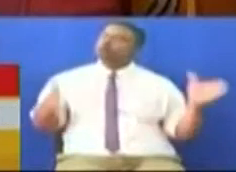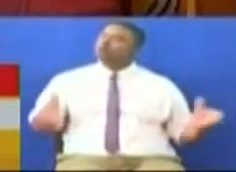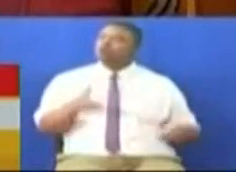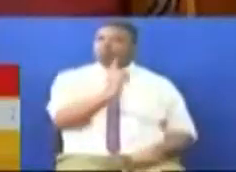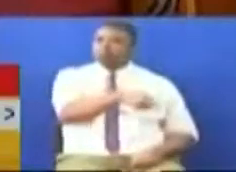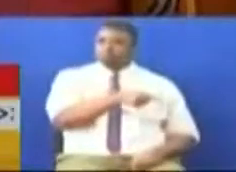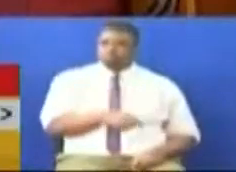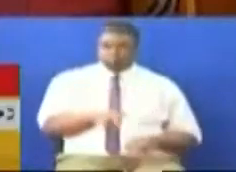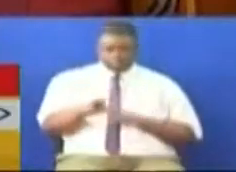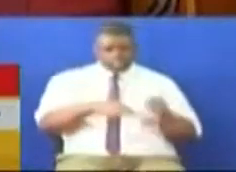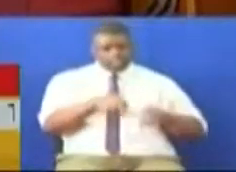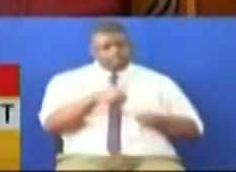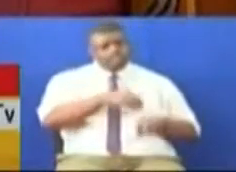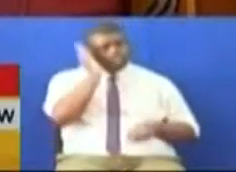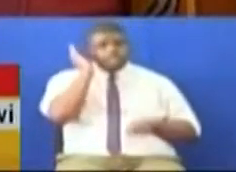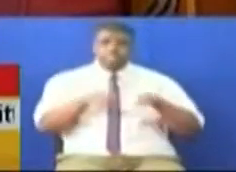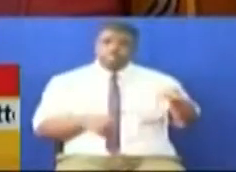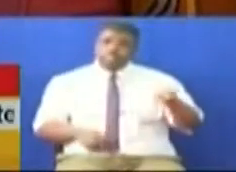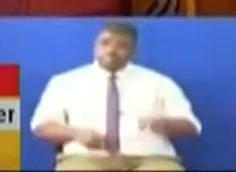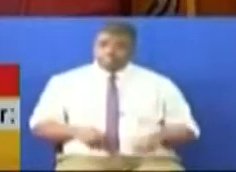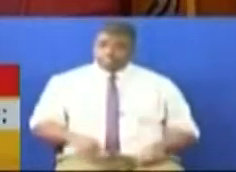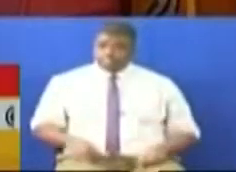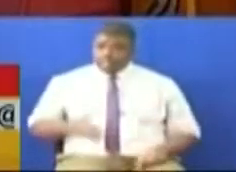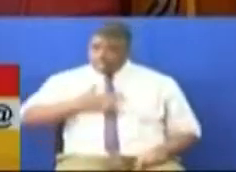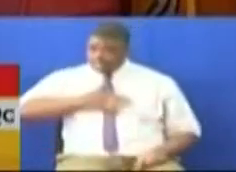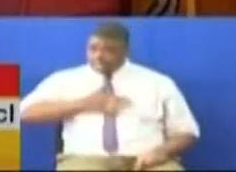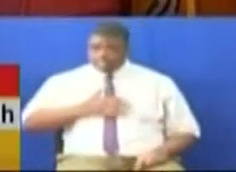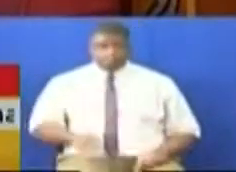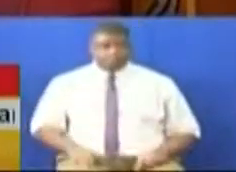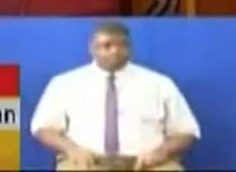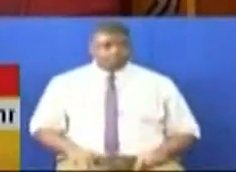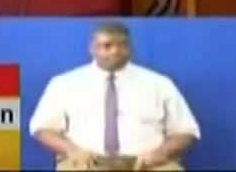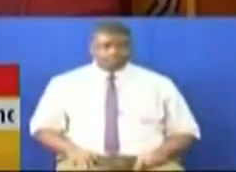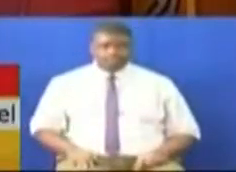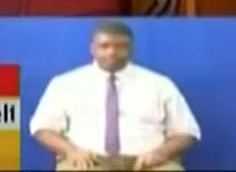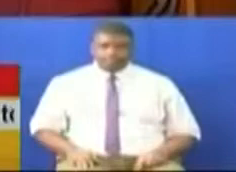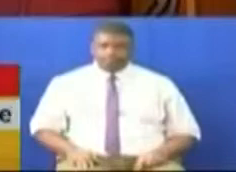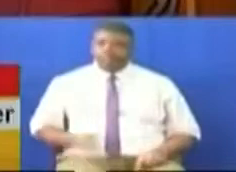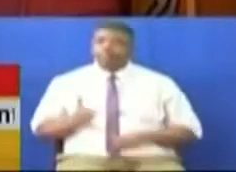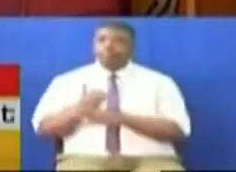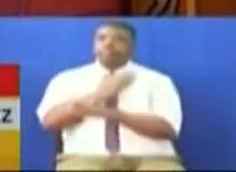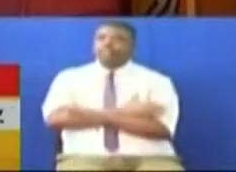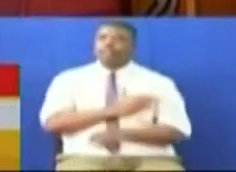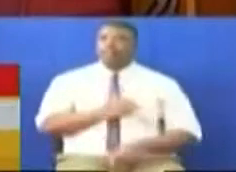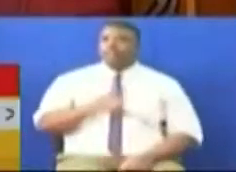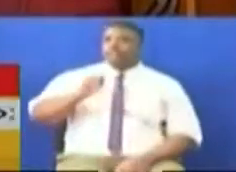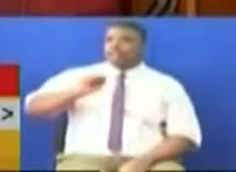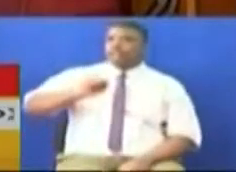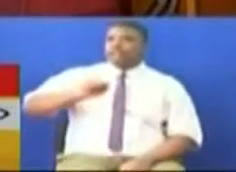inaingiwa na serikali. Asante mheshimiwa spika. Asante mheshimiwa Aisha Rose. Kabla ya Aisha Rose,